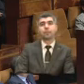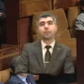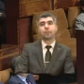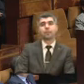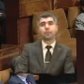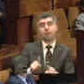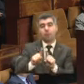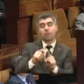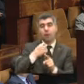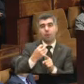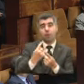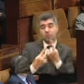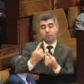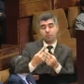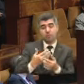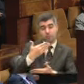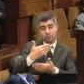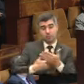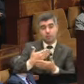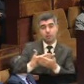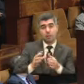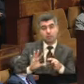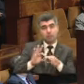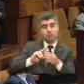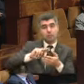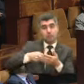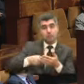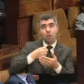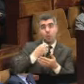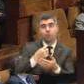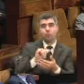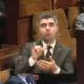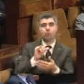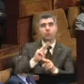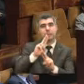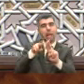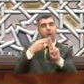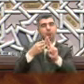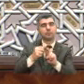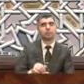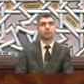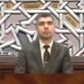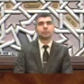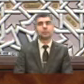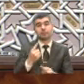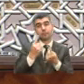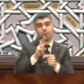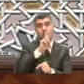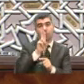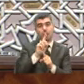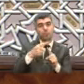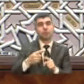المواثيق الوطنية الدولية وكذلك حقوق الإنسان. ما رأيكم في هذه الحالة الشادة؟ وشكرا. شكرا. هل من تعقيب إضافي